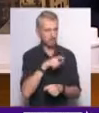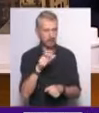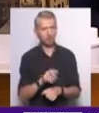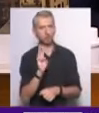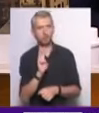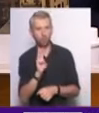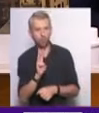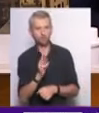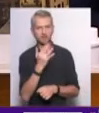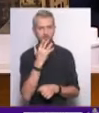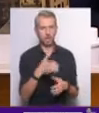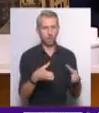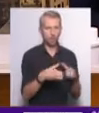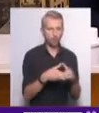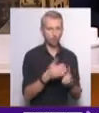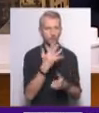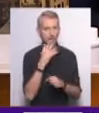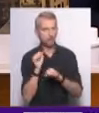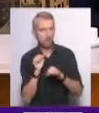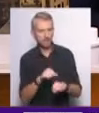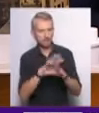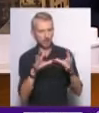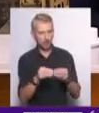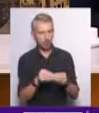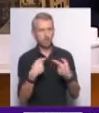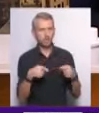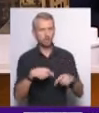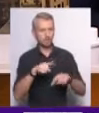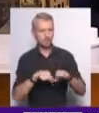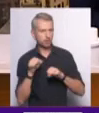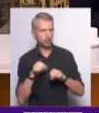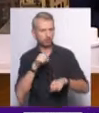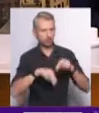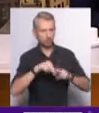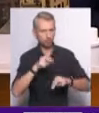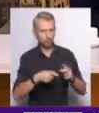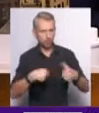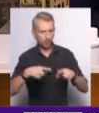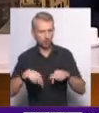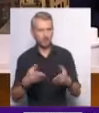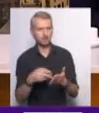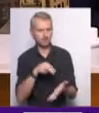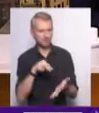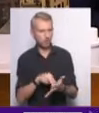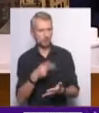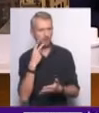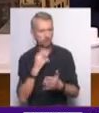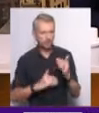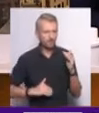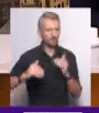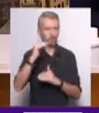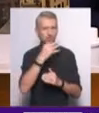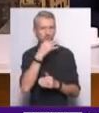свободівці, національний корпус, націоналісти загалом і інші патріотично налаштовані організації, які стоять завжди вище